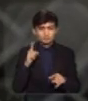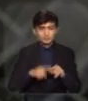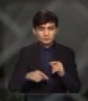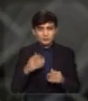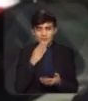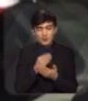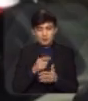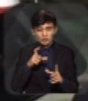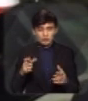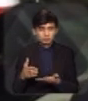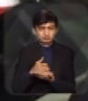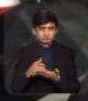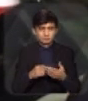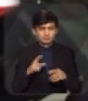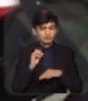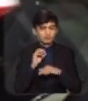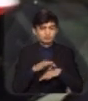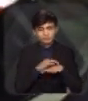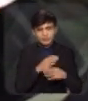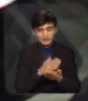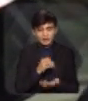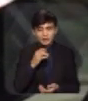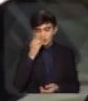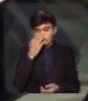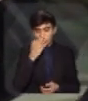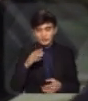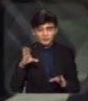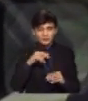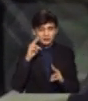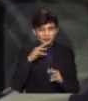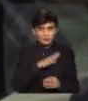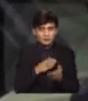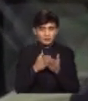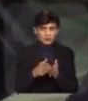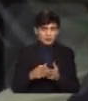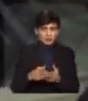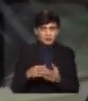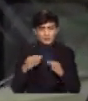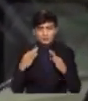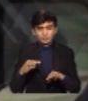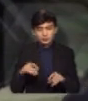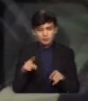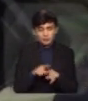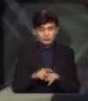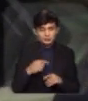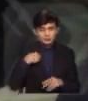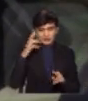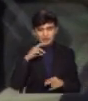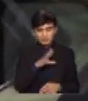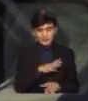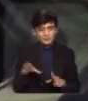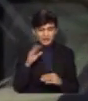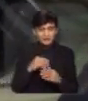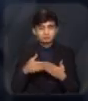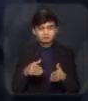эвакуировать своих граждан. Япония не была уверена в том, что можно было выпускать пассажиров. Мы эвакуируем всех и поместим в